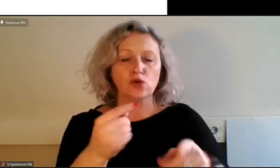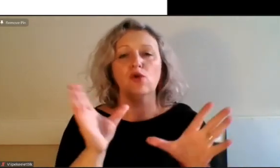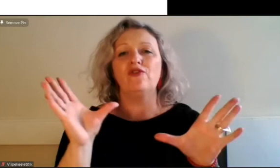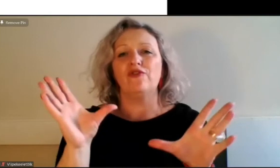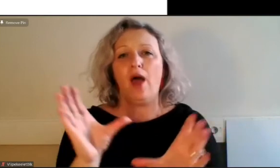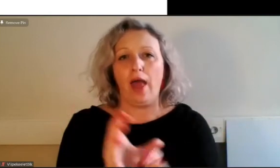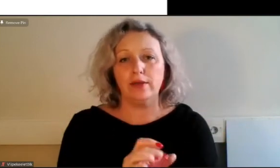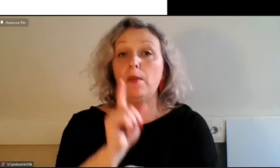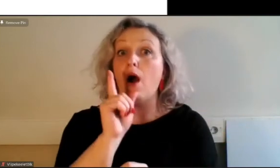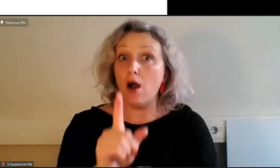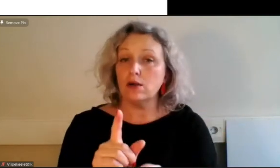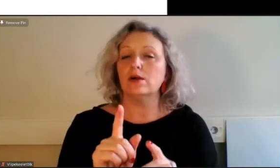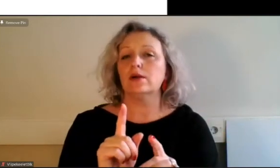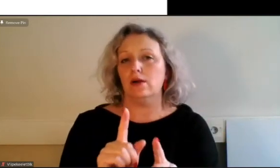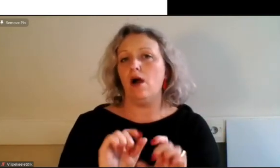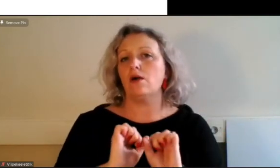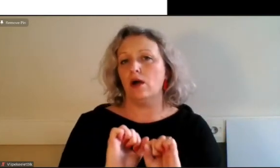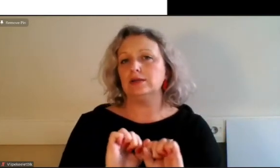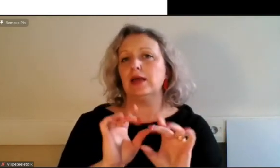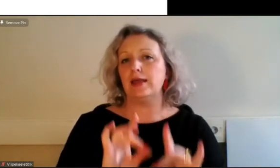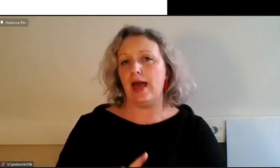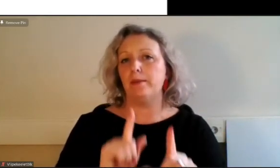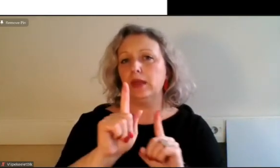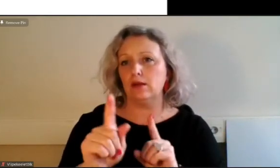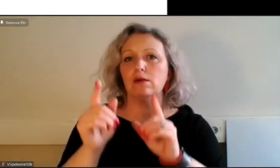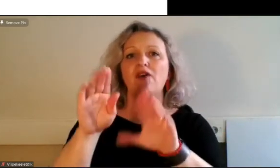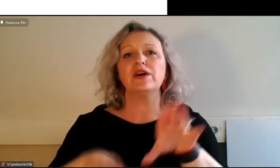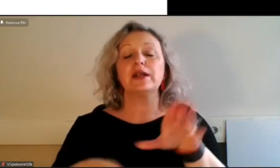ma ise lasin samamoodi 3. COVID-i doosi ühte